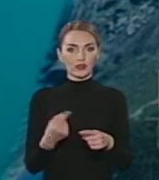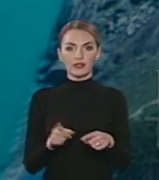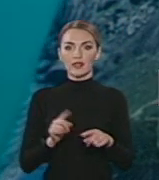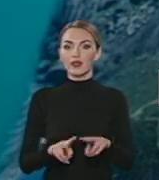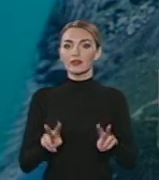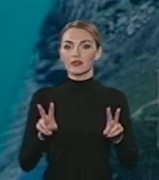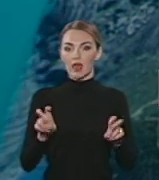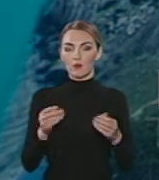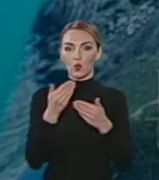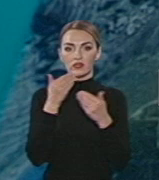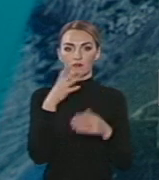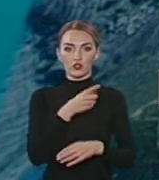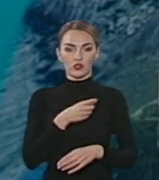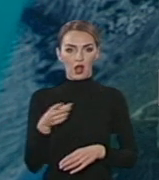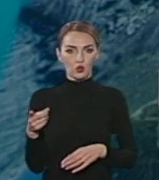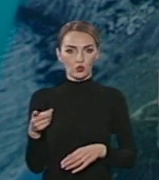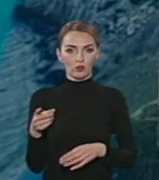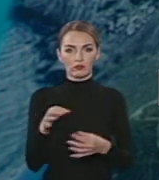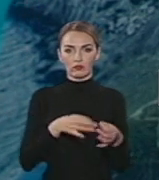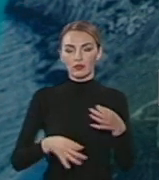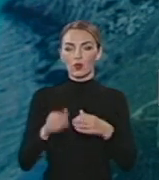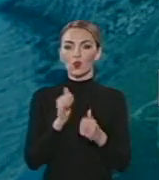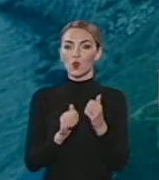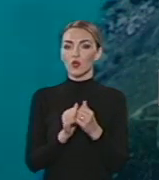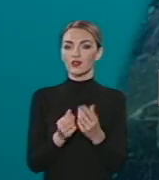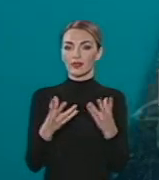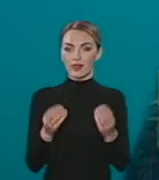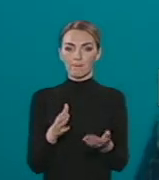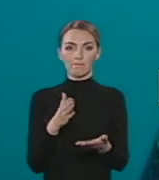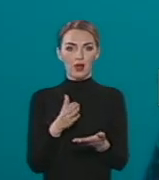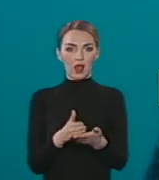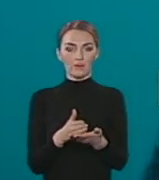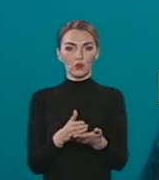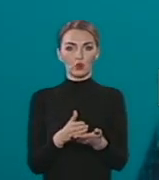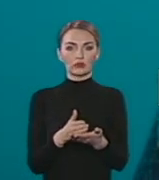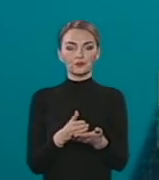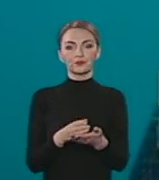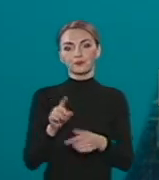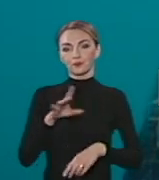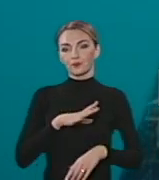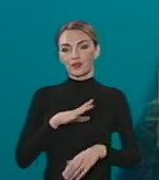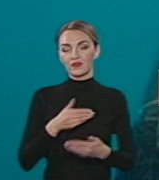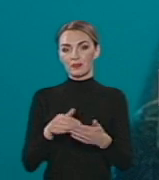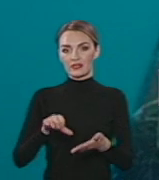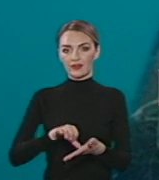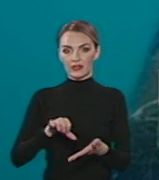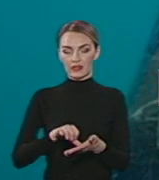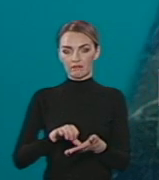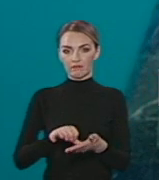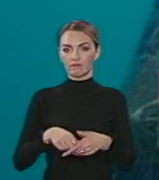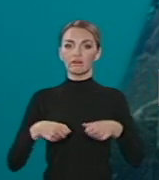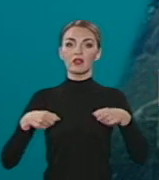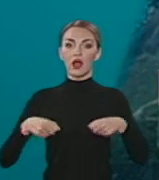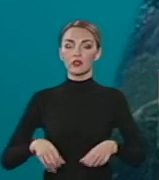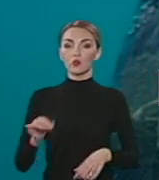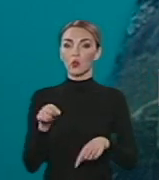тема останнім часом мусується? Кожен день ми маємо ті чи інші вкиди, причому інколи від представників чинної влади